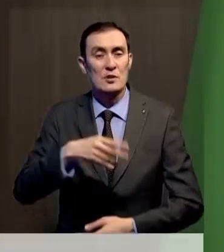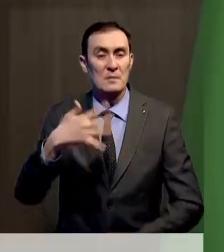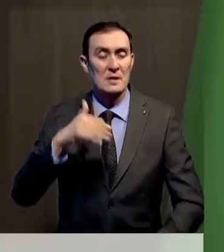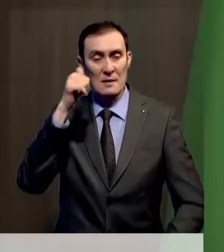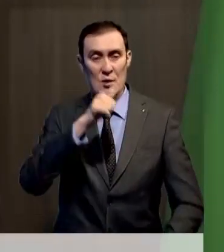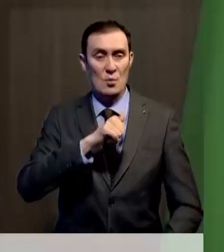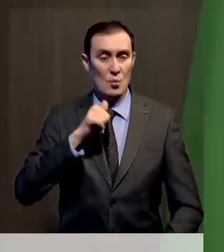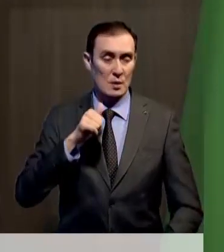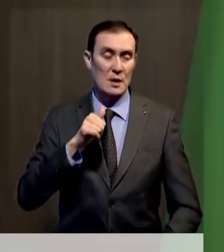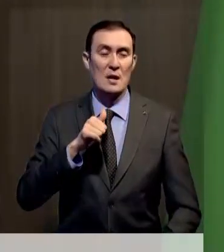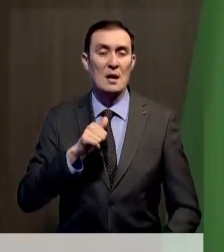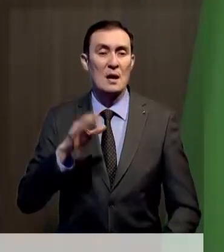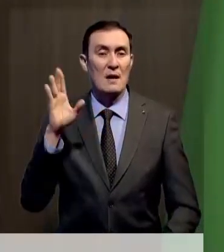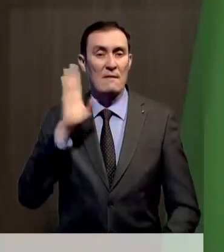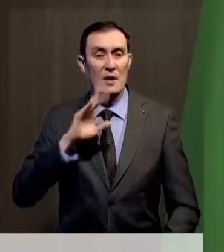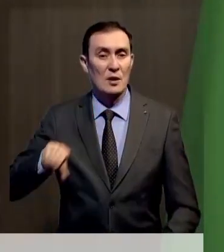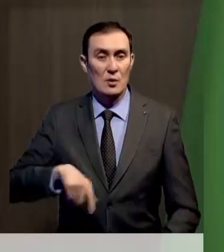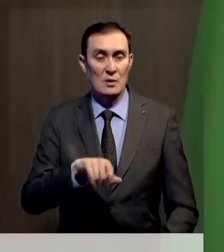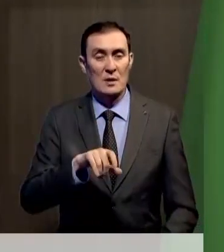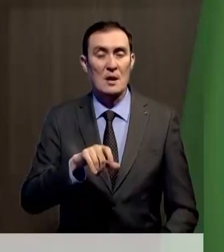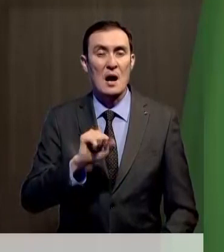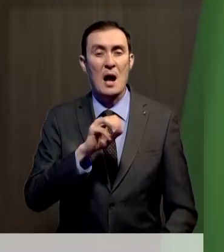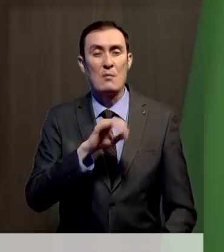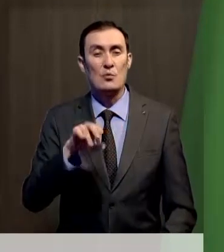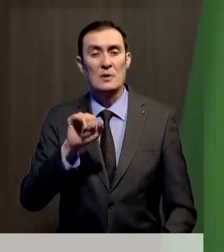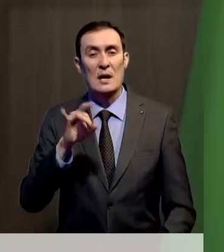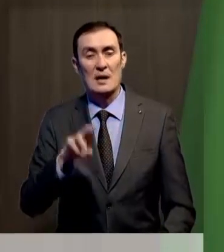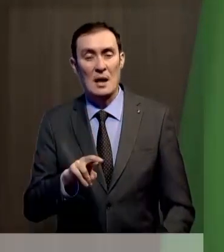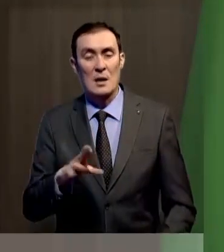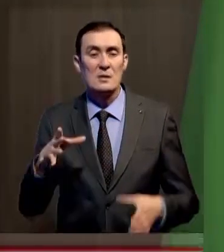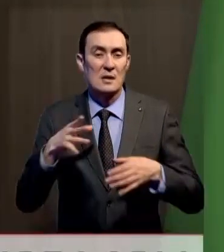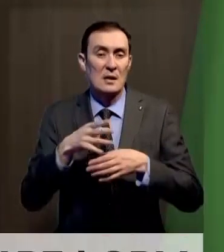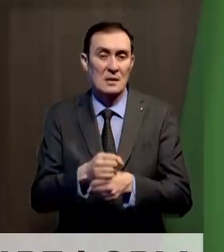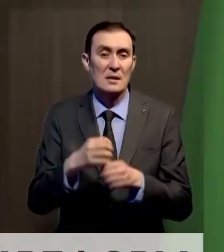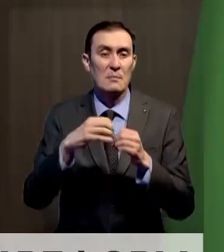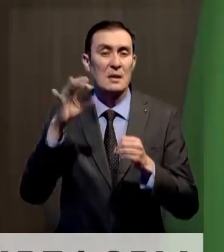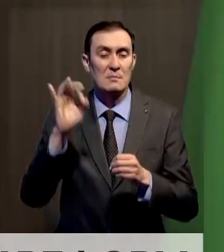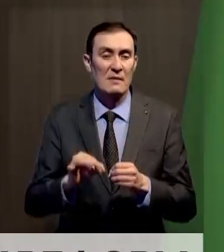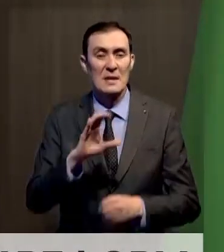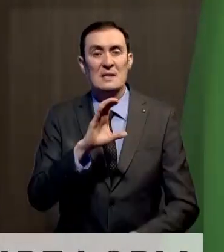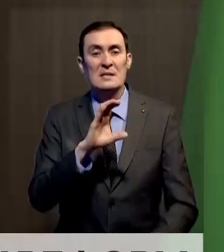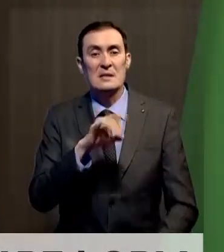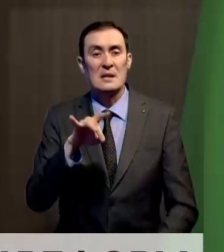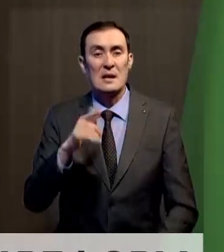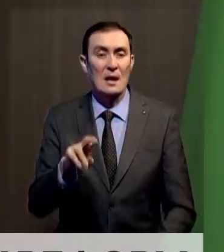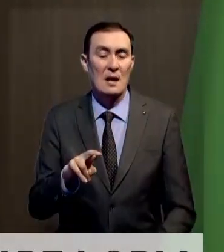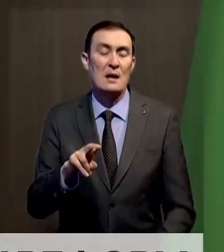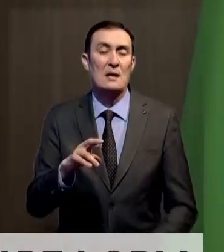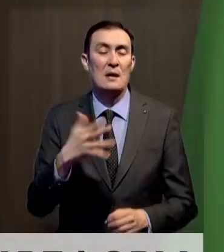2050 году водостоки этих рек Амудари может сократиться на 15%, Сырдари – на